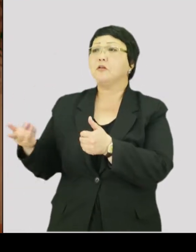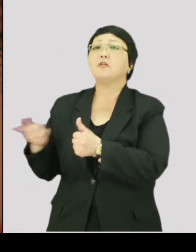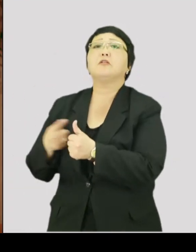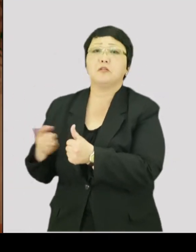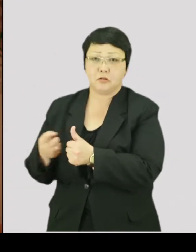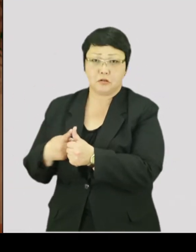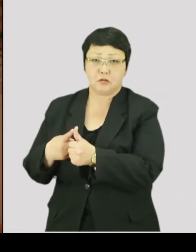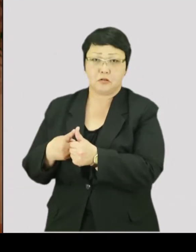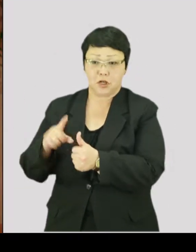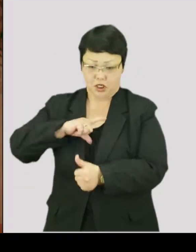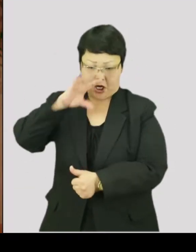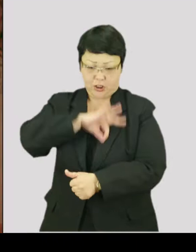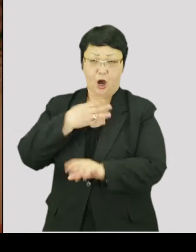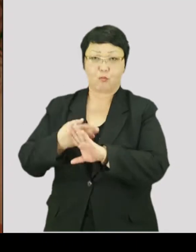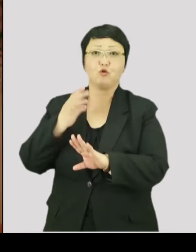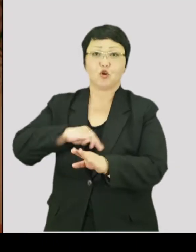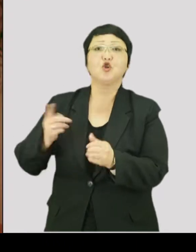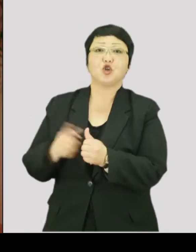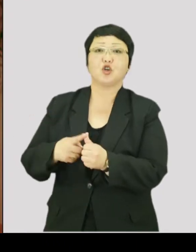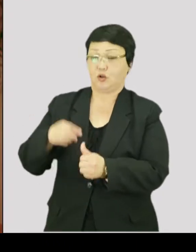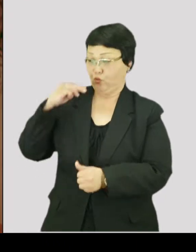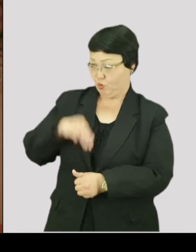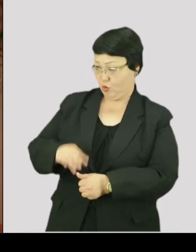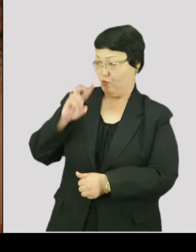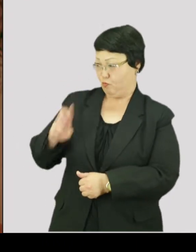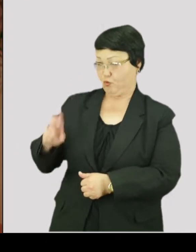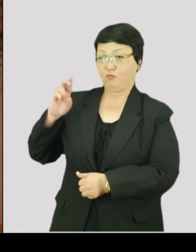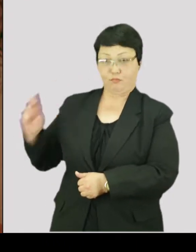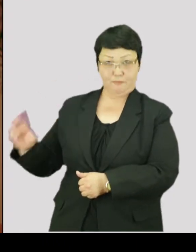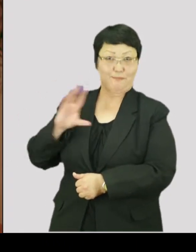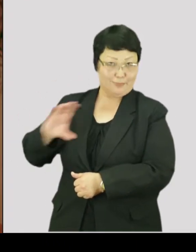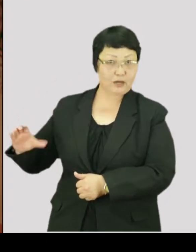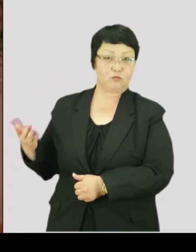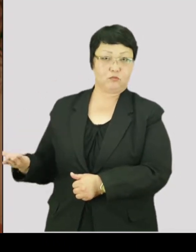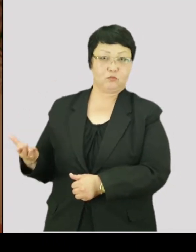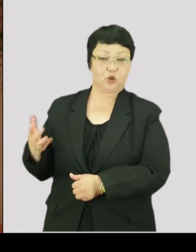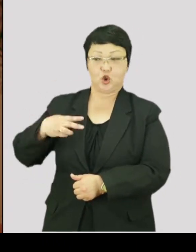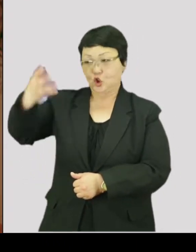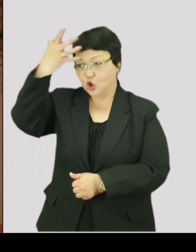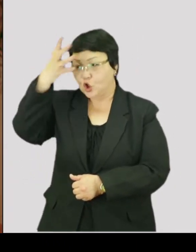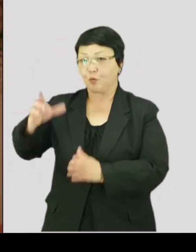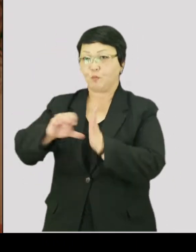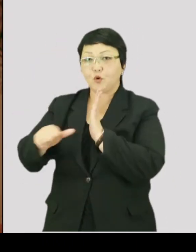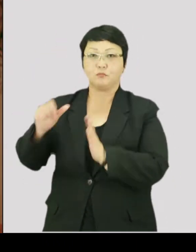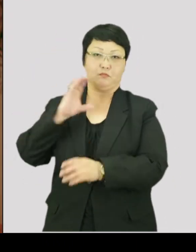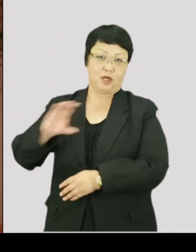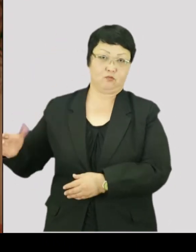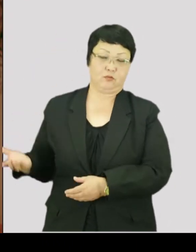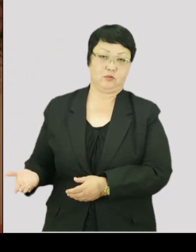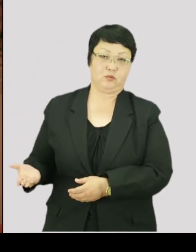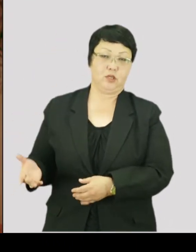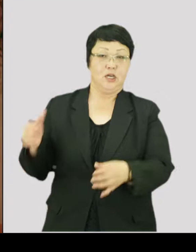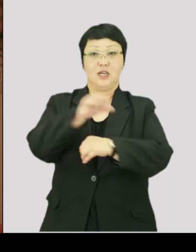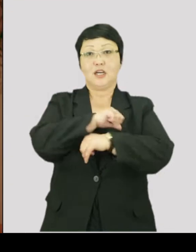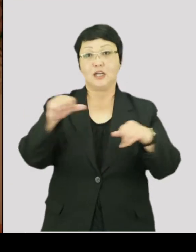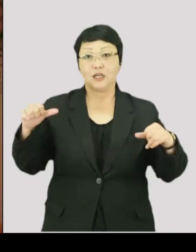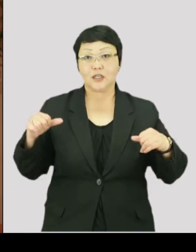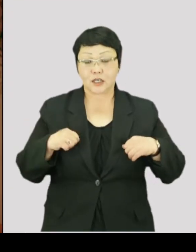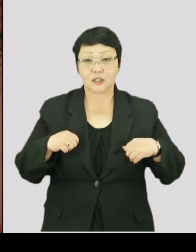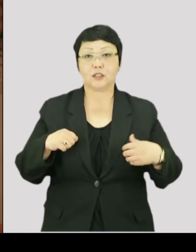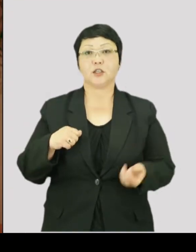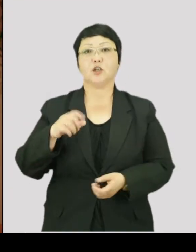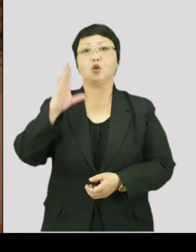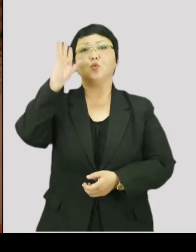сувг бол миний ойлгож байгаагаар төрийн бас байгууллагууд байгаа. Төрийн бас байгууллагууд иргэдийн нэг талаар дуу